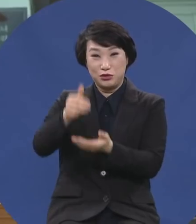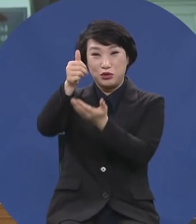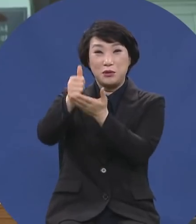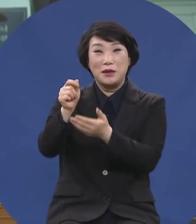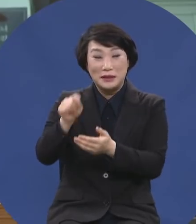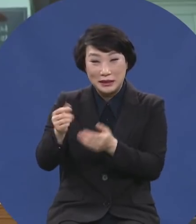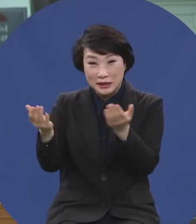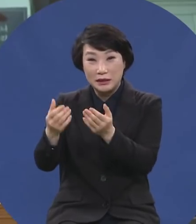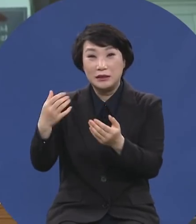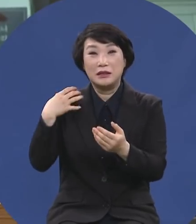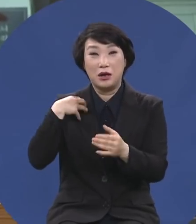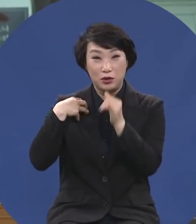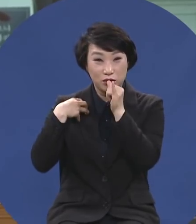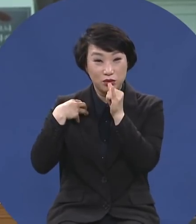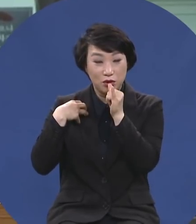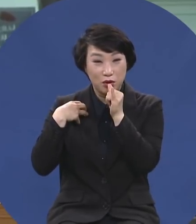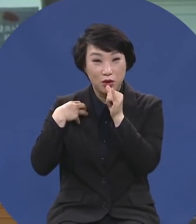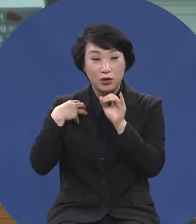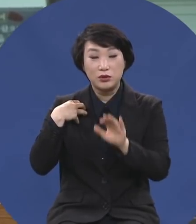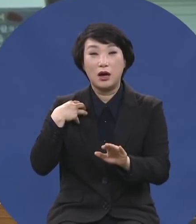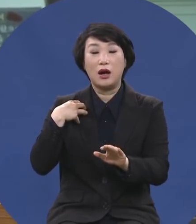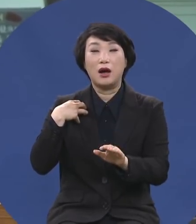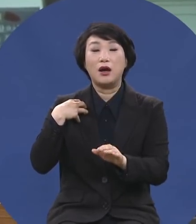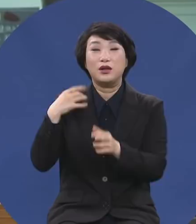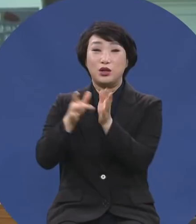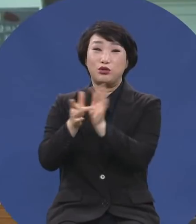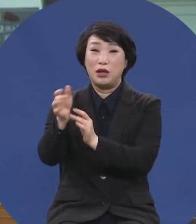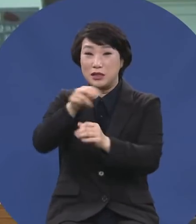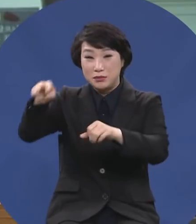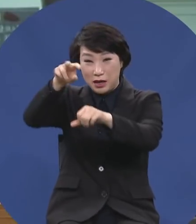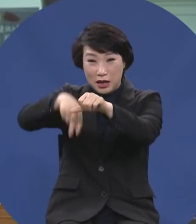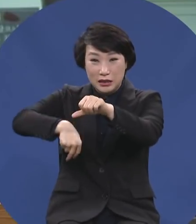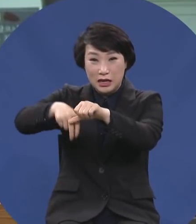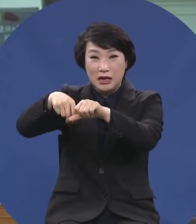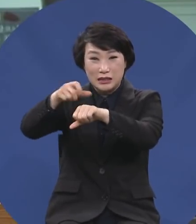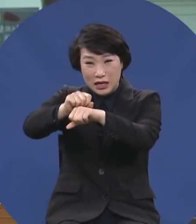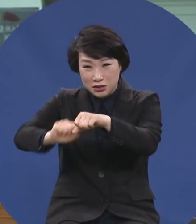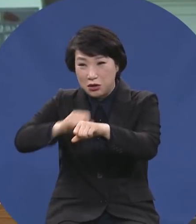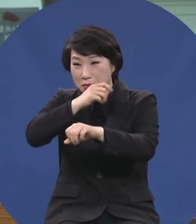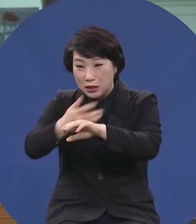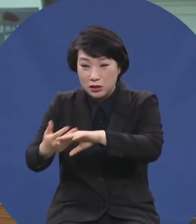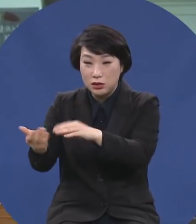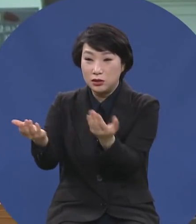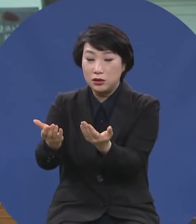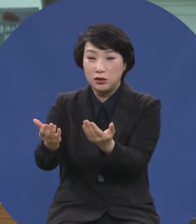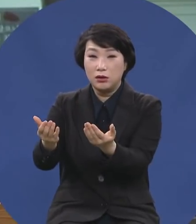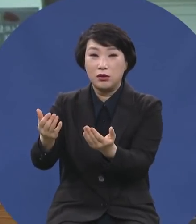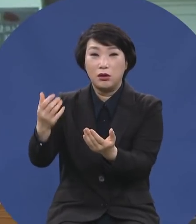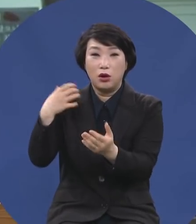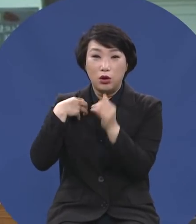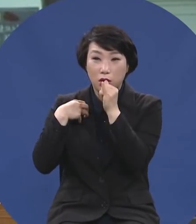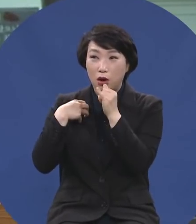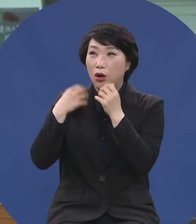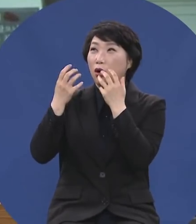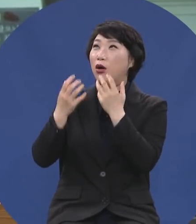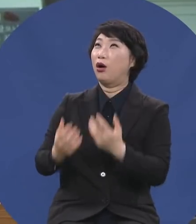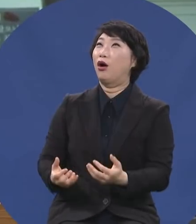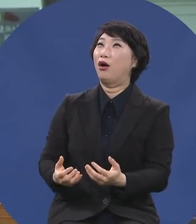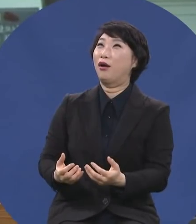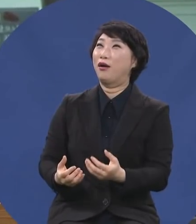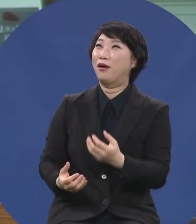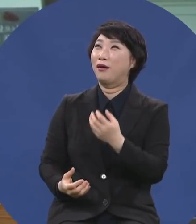일을 저질르시는데 자기 살을 찢고 피 흘리는 일을 저질른다. 이 어마어마한